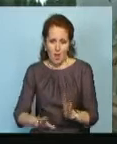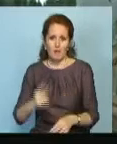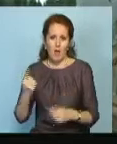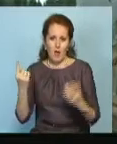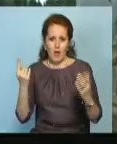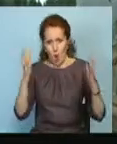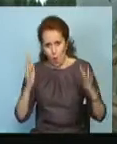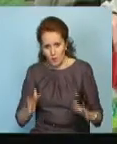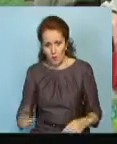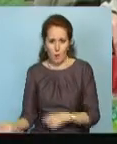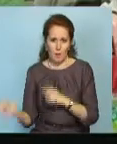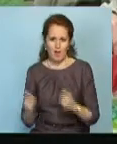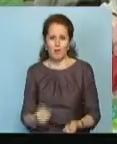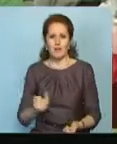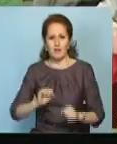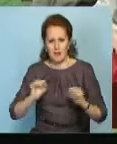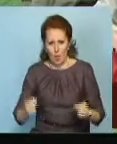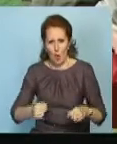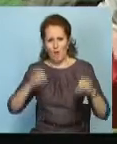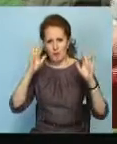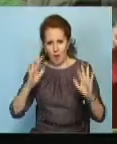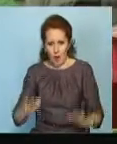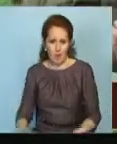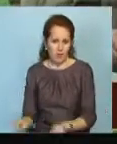в снегопады. Все свеженькое.